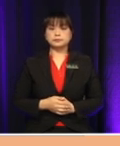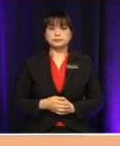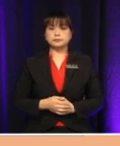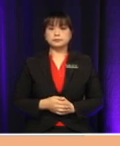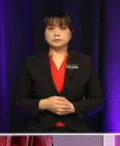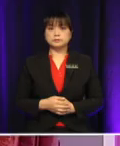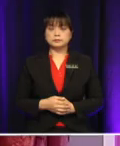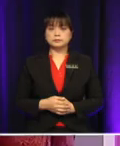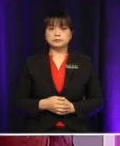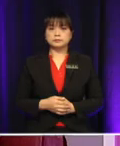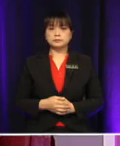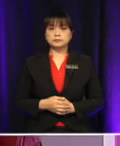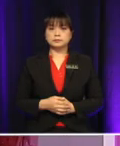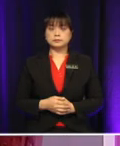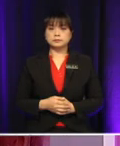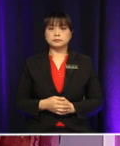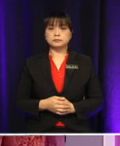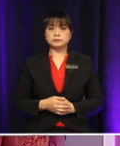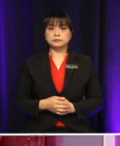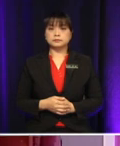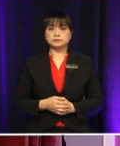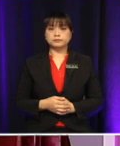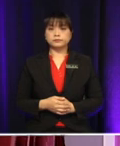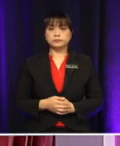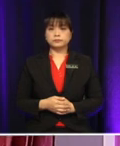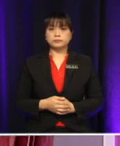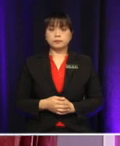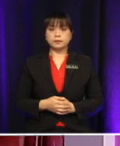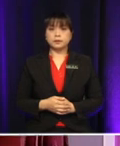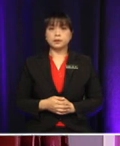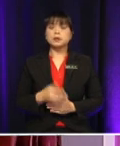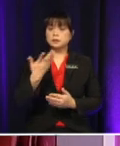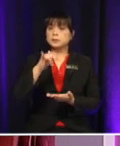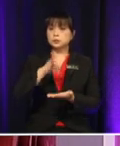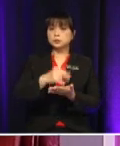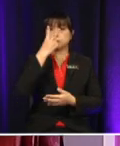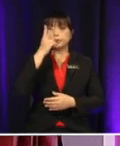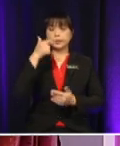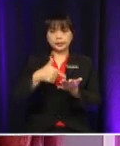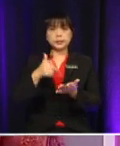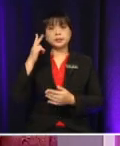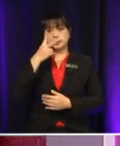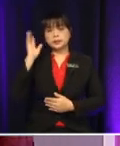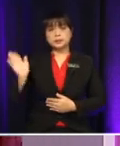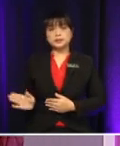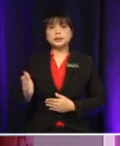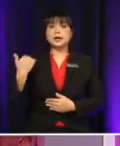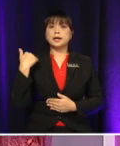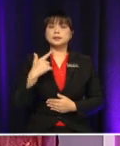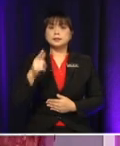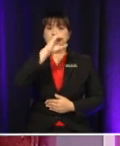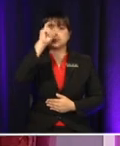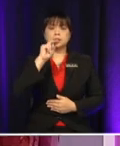keputusan di mana dia akan memberi mendakan merah button Oke soalan seterusnya ini merupakan soal yang